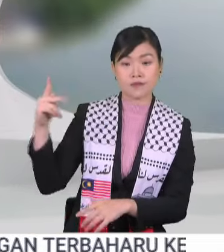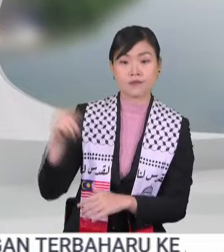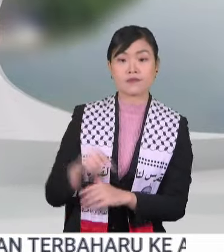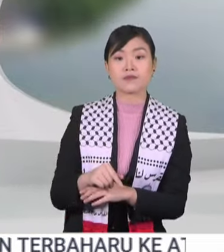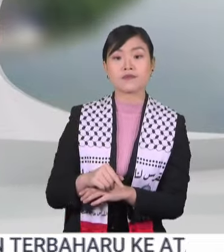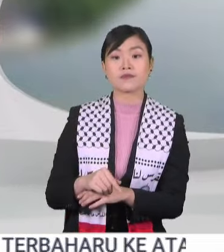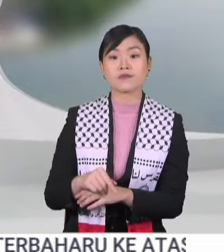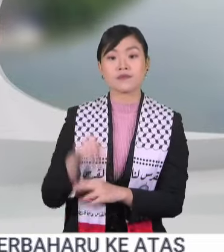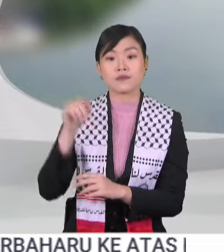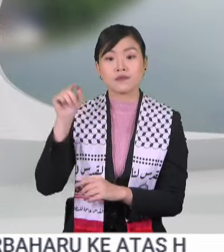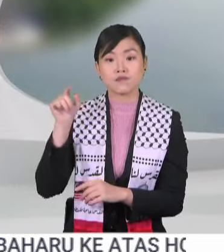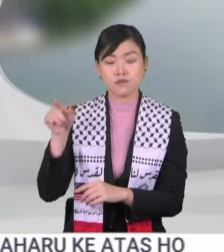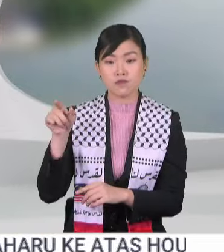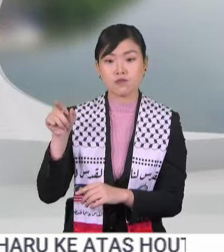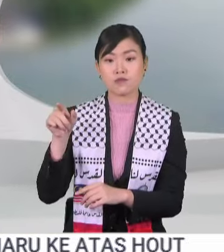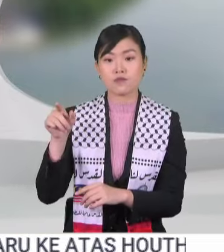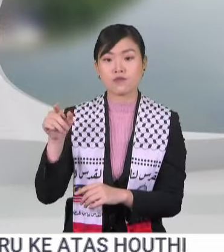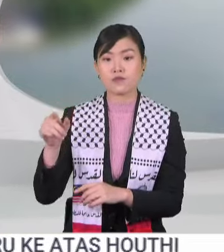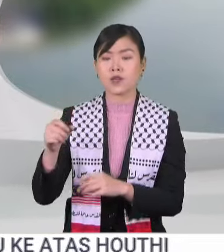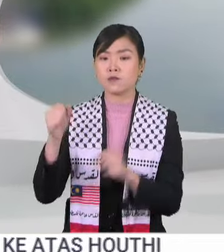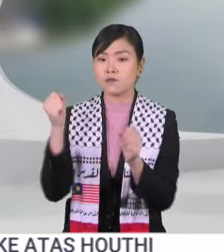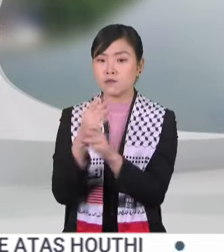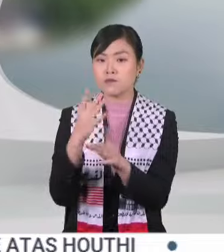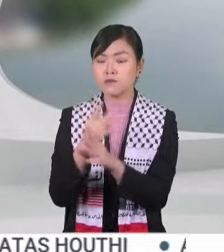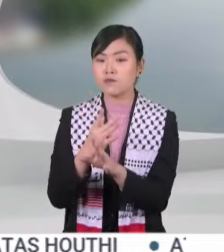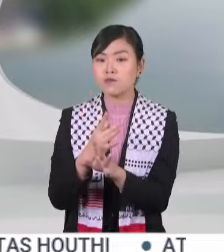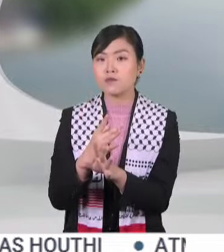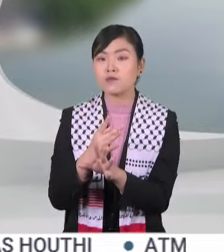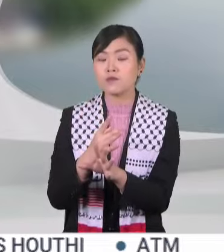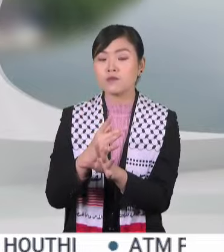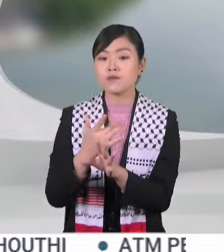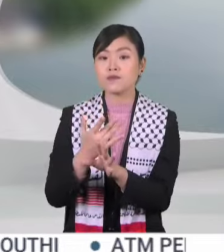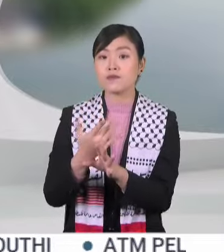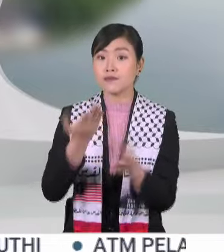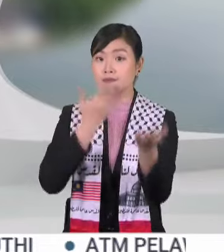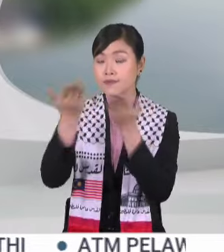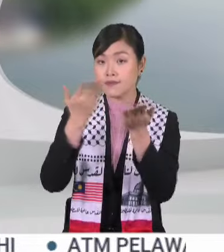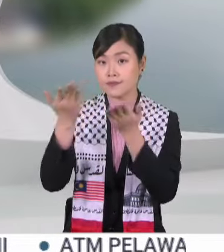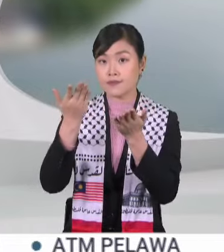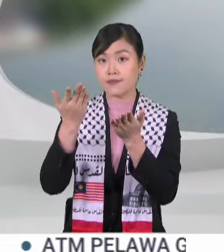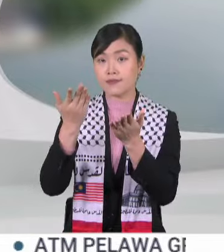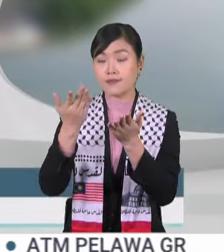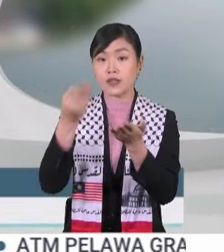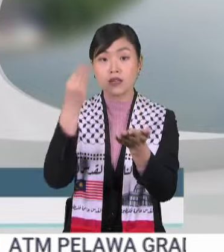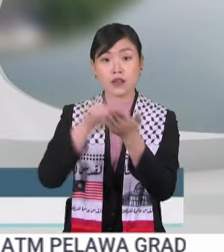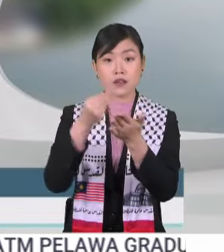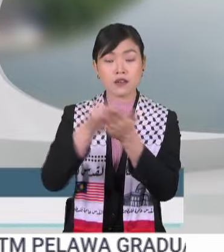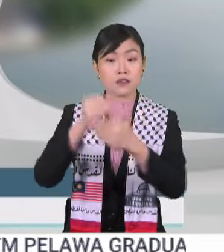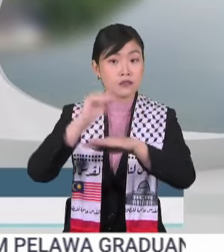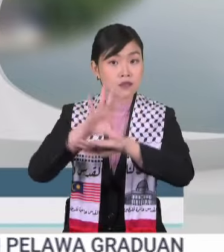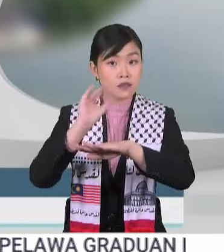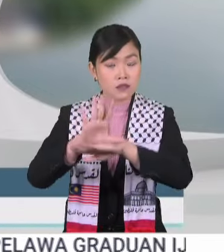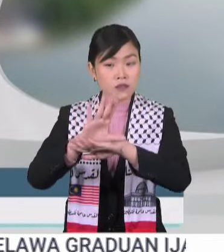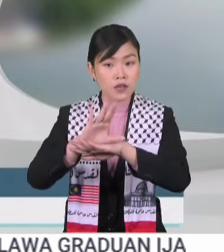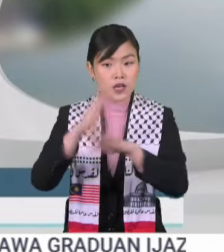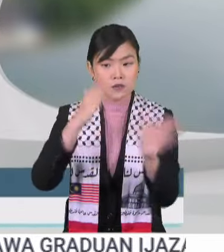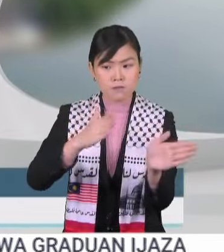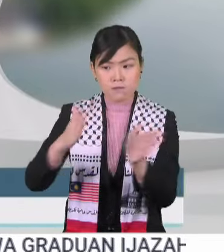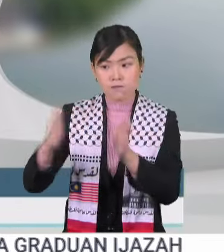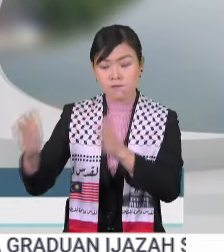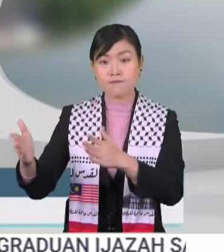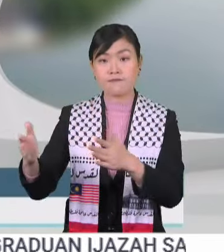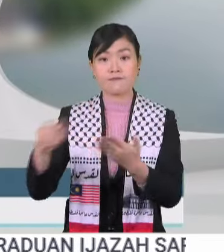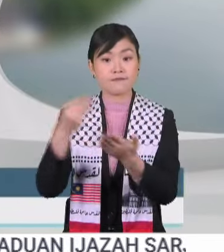akpk Kinabalu SH Alfred memberitahu akpk menyediakan perkhidmatan khidmat nasihat kewangan penstrukturan pinjaman dan